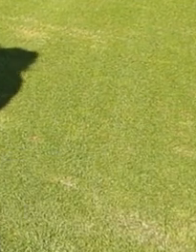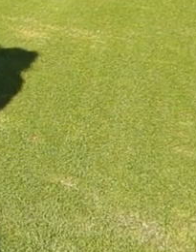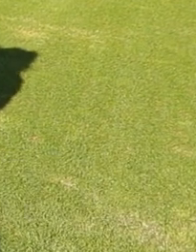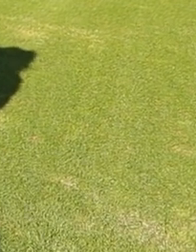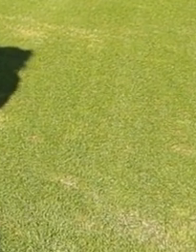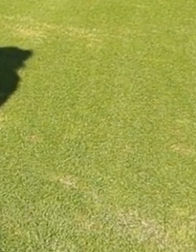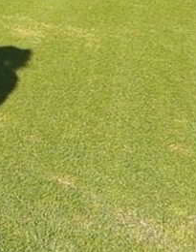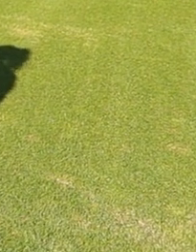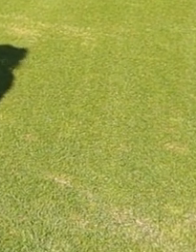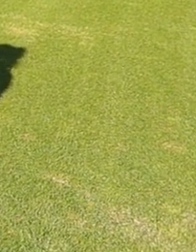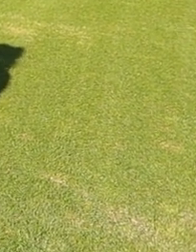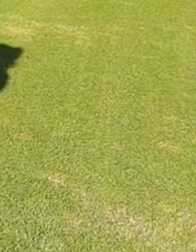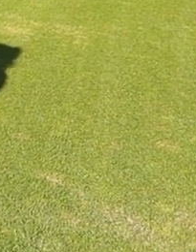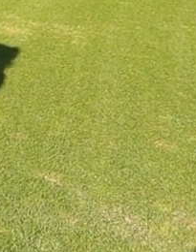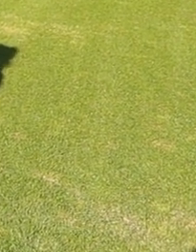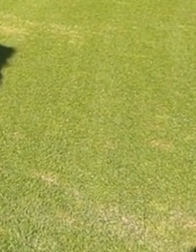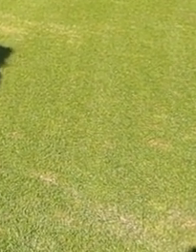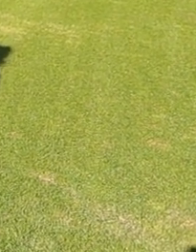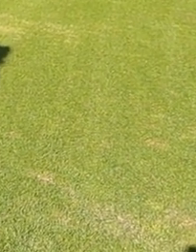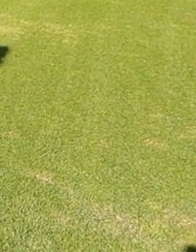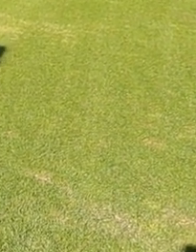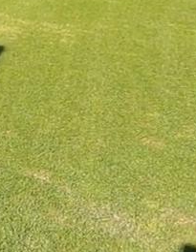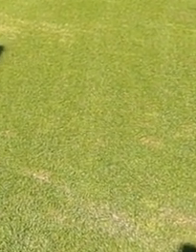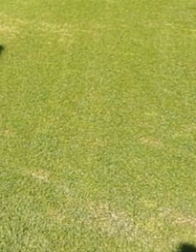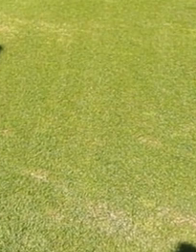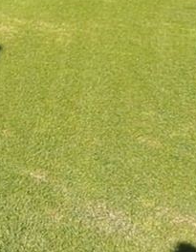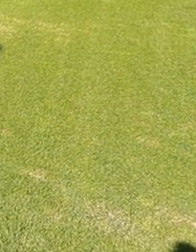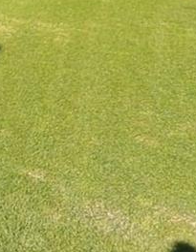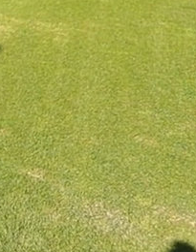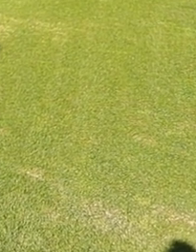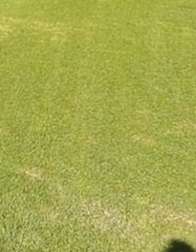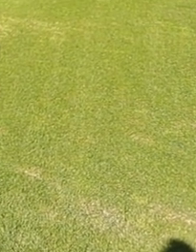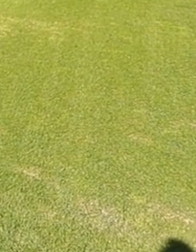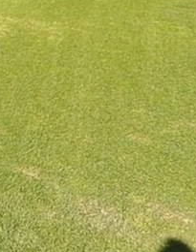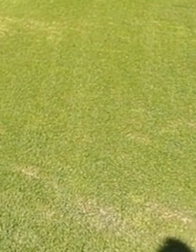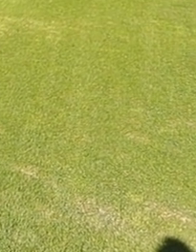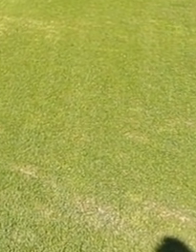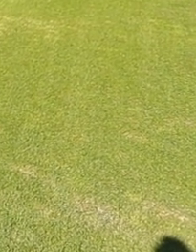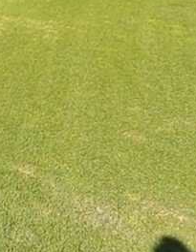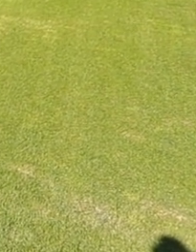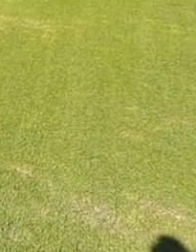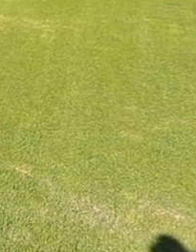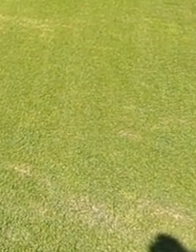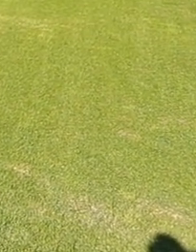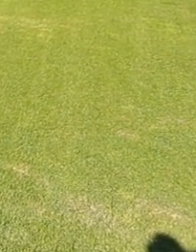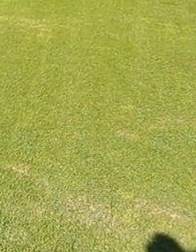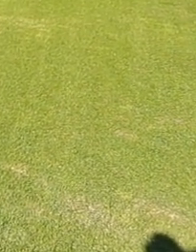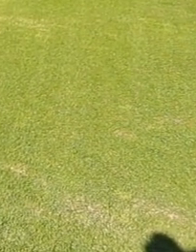가위바위보. 가위바위보. 빠찌. 묵찌.